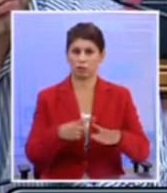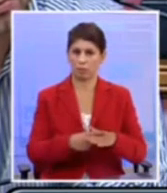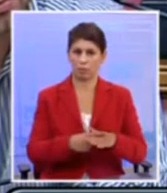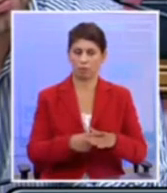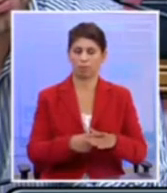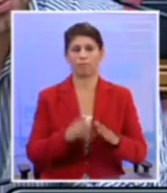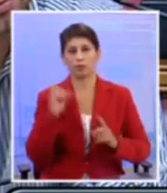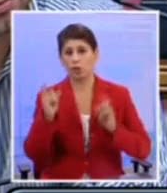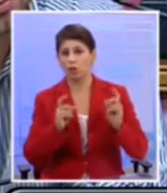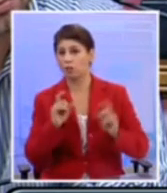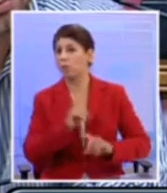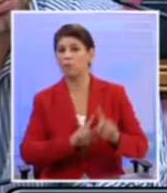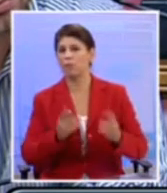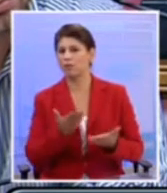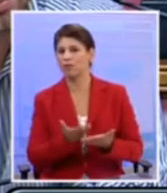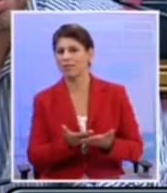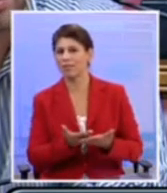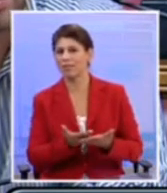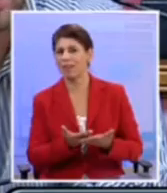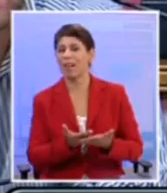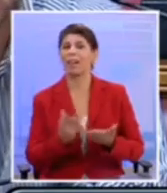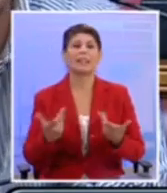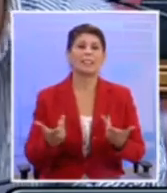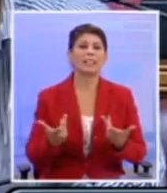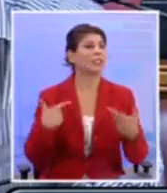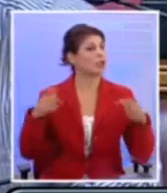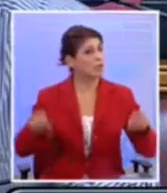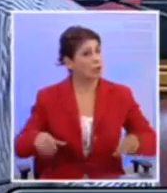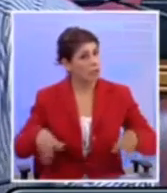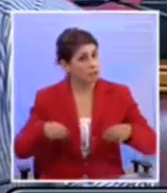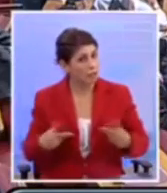το ερώτημα είναι ποιοι το ζήτησαν και ποιοι και γιατί το συμφώνησαν.